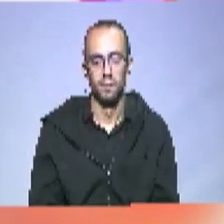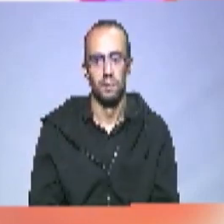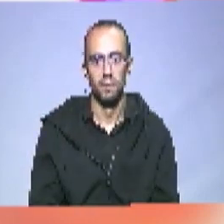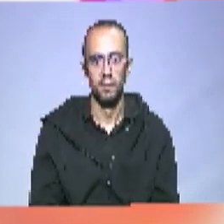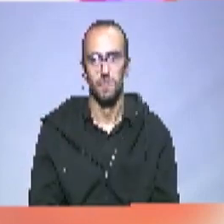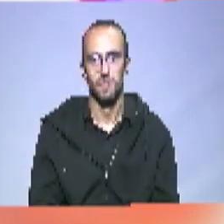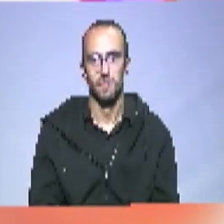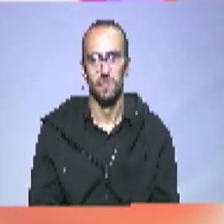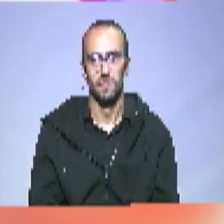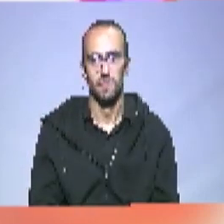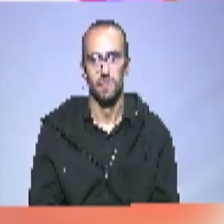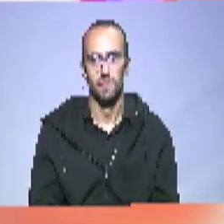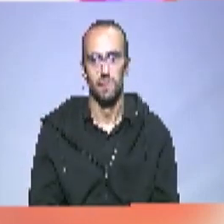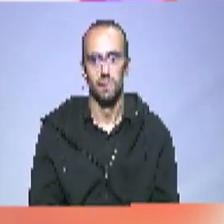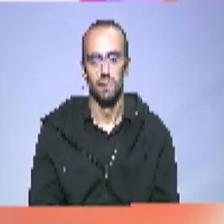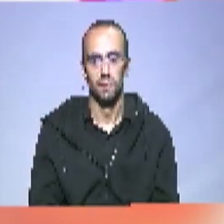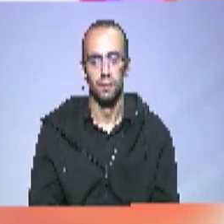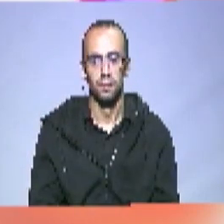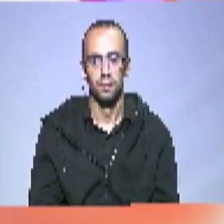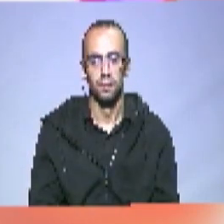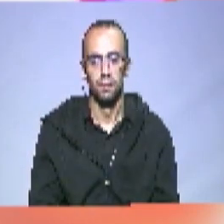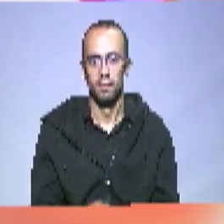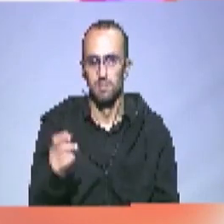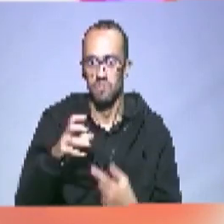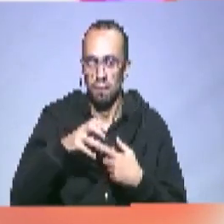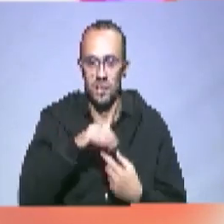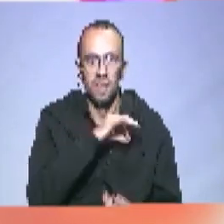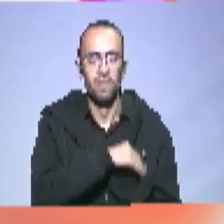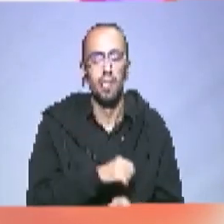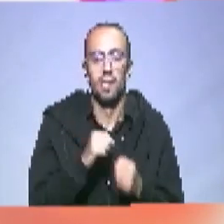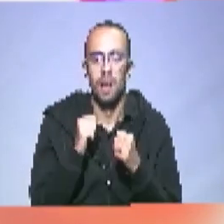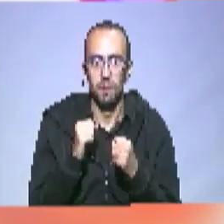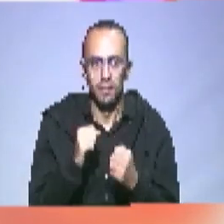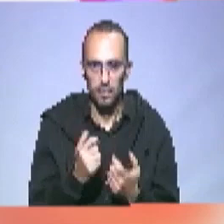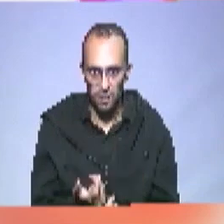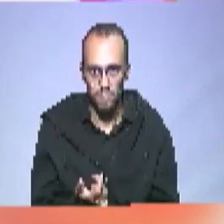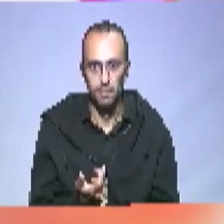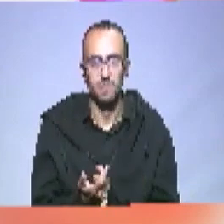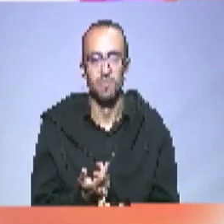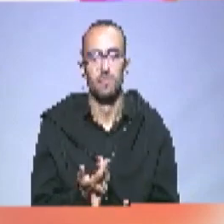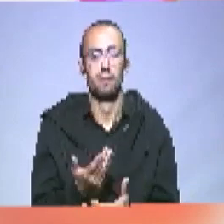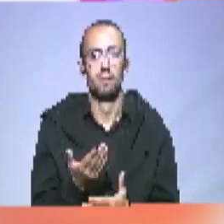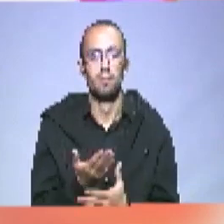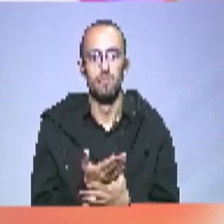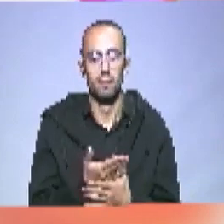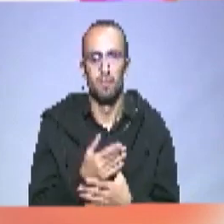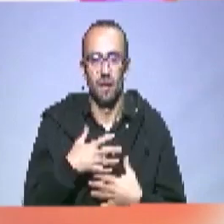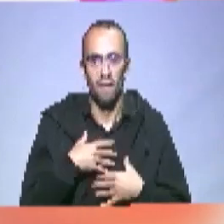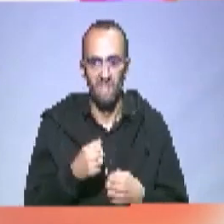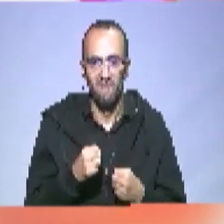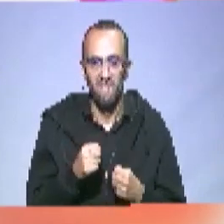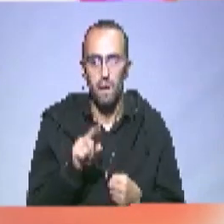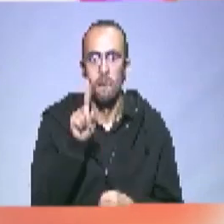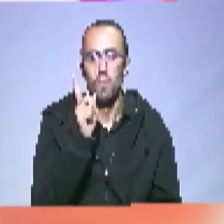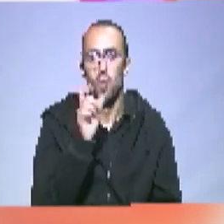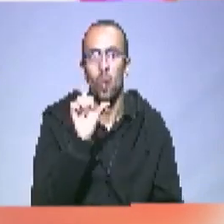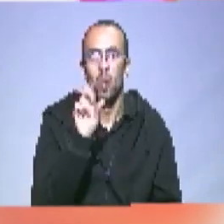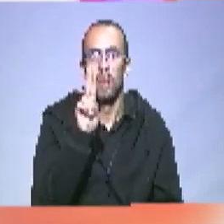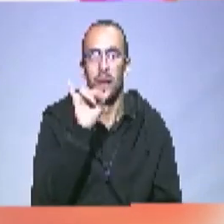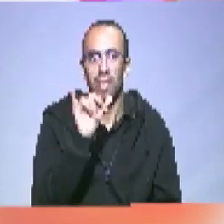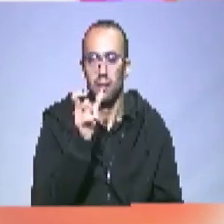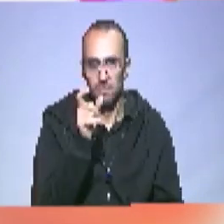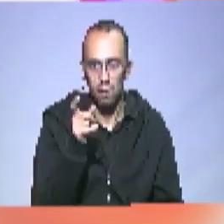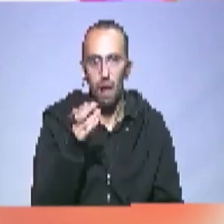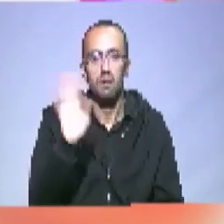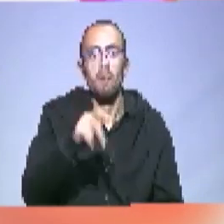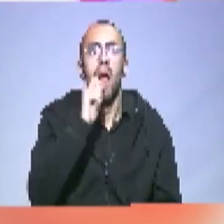بيها الملوخيه. المشروم طبعا ليه فوائد كتيره جدا، هو يعتبر غني جدا بالبروتين اكتر من اللحمه كمان، يعني للناس